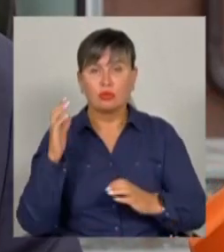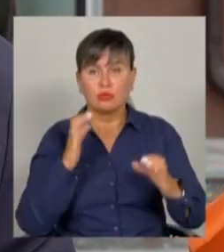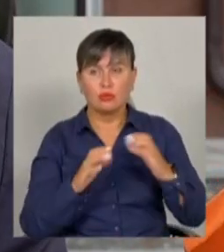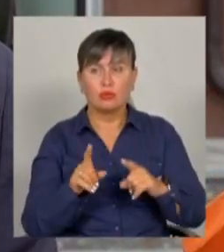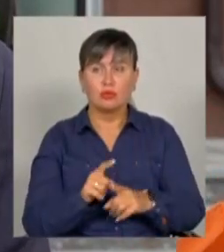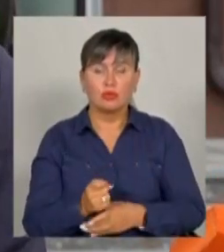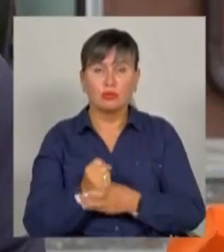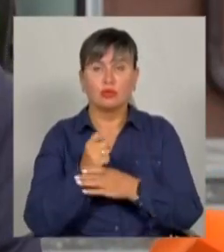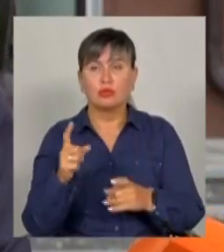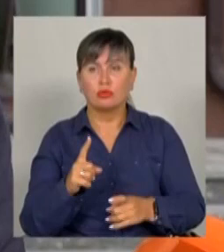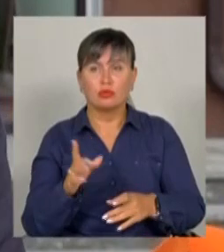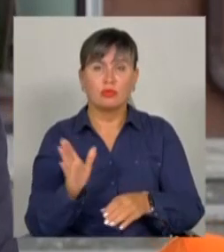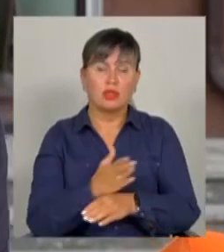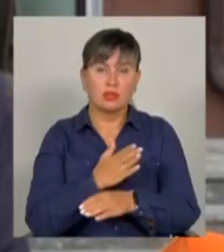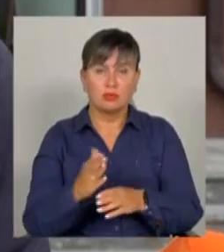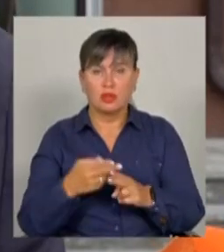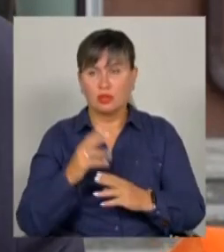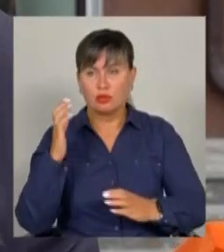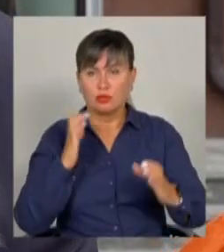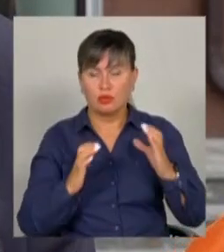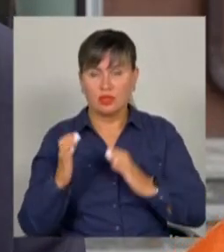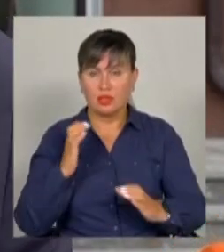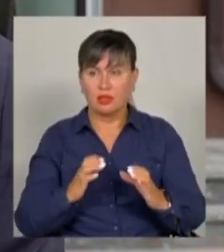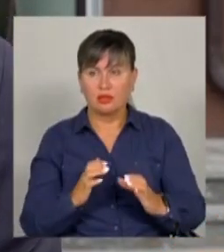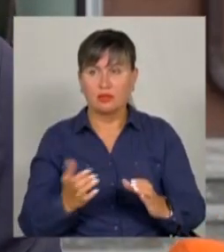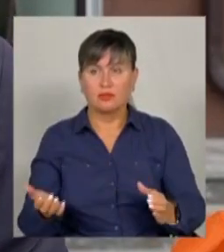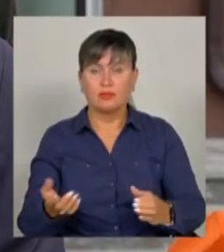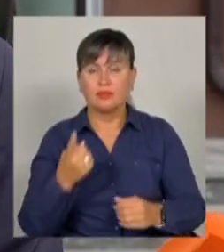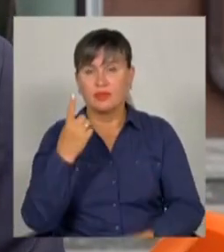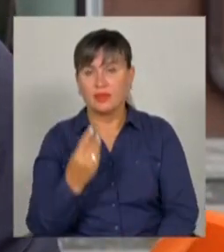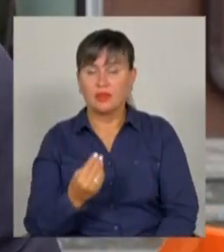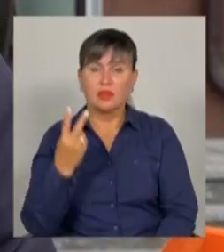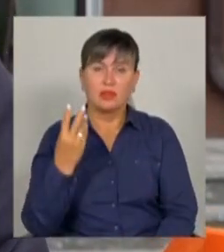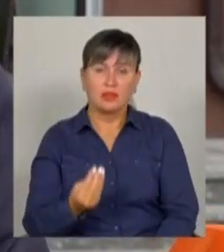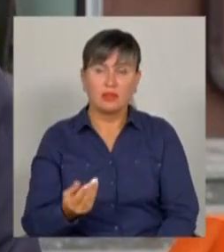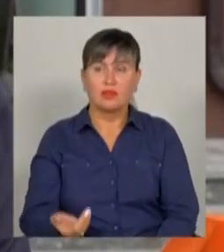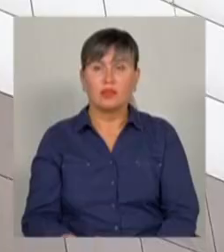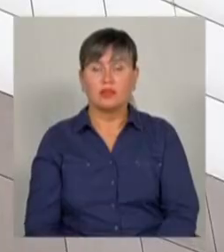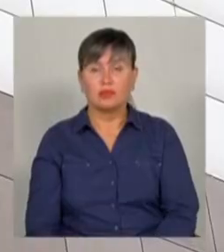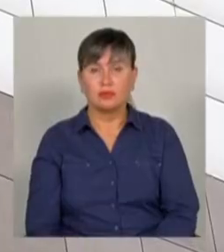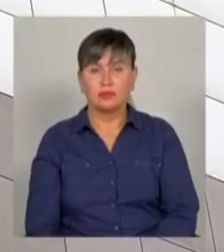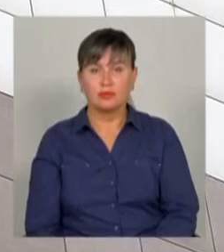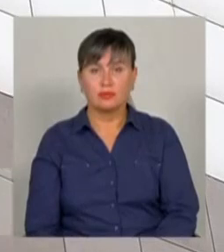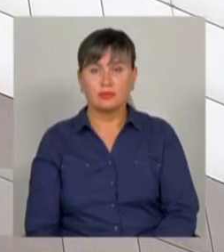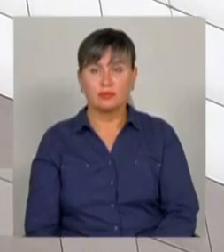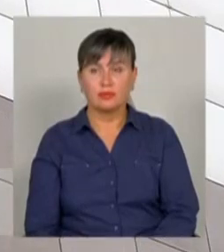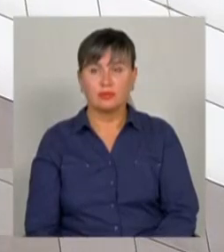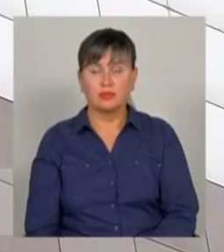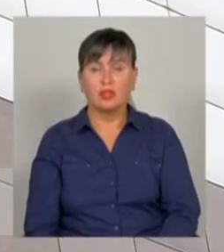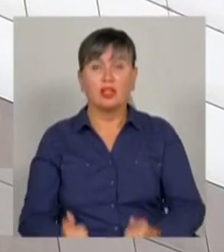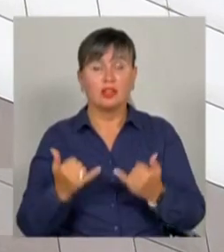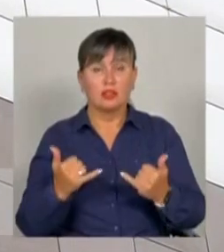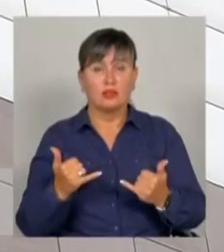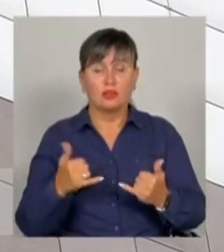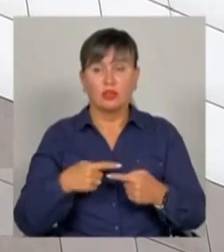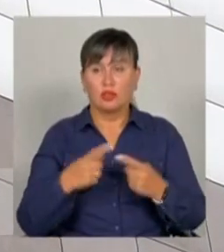поддержать, чтобы как-то максимально распределить этих студентов. Там буквально день-два, и ситуация была решена. На сегодня